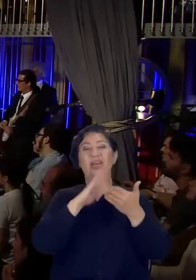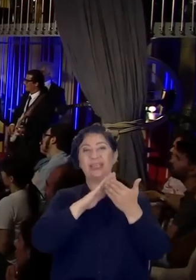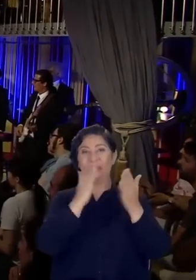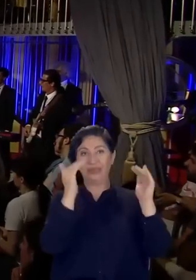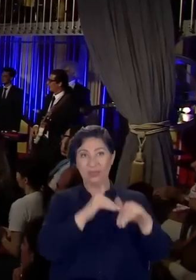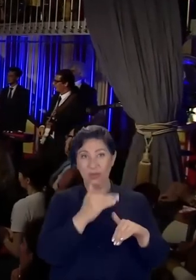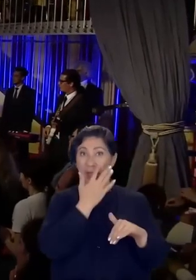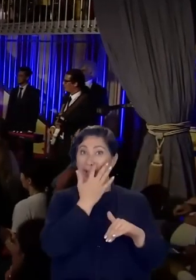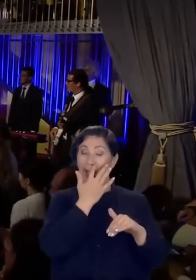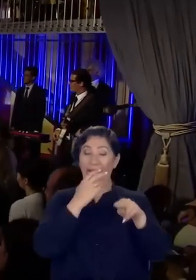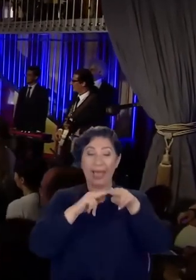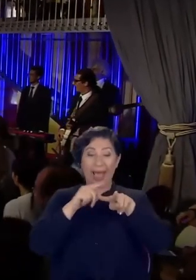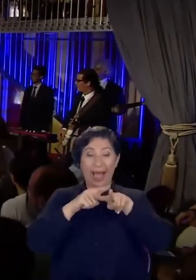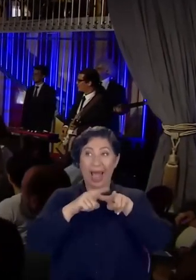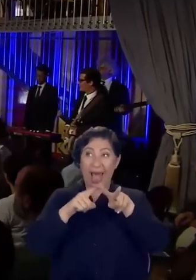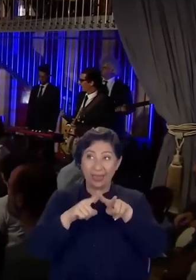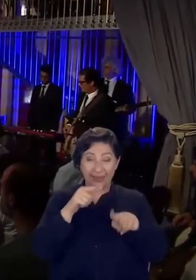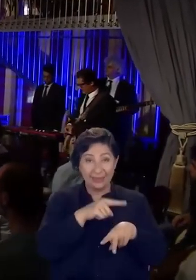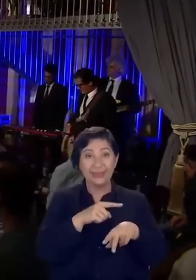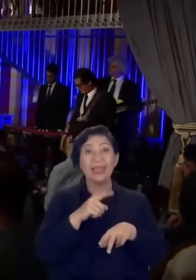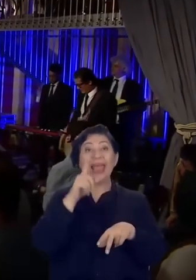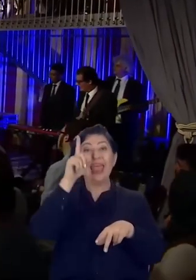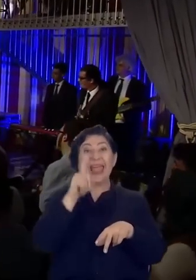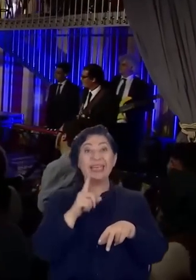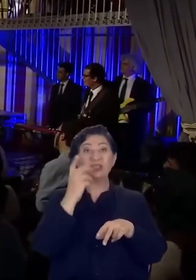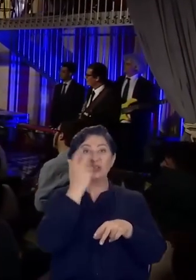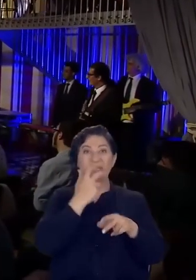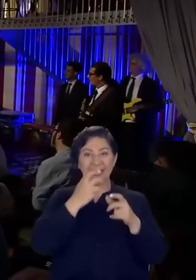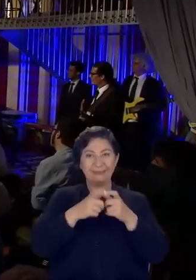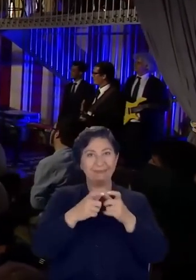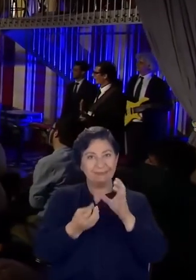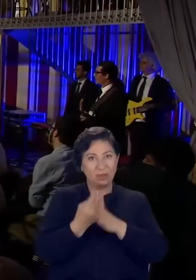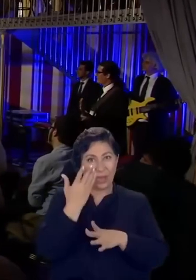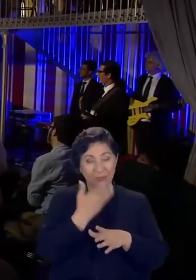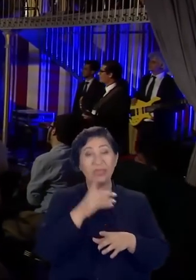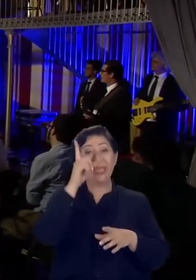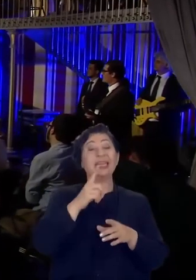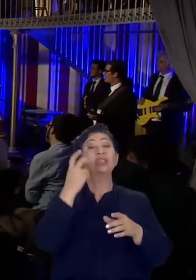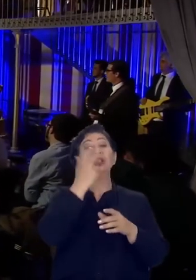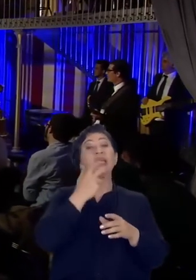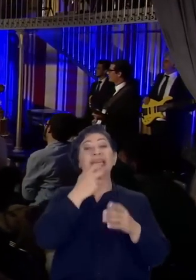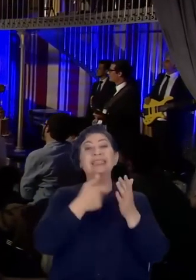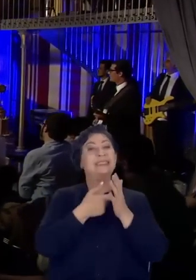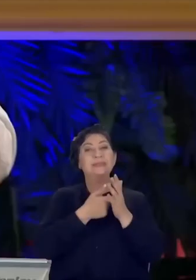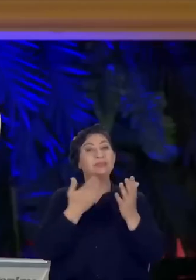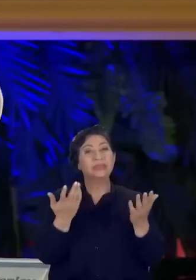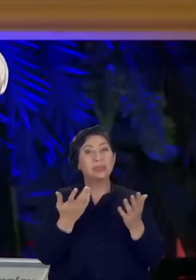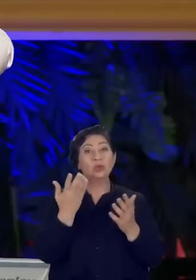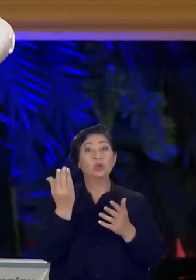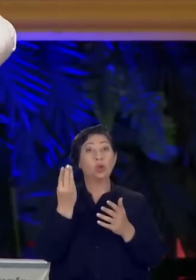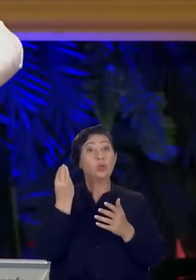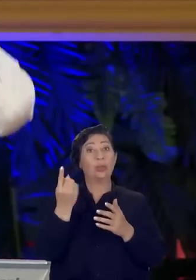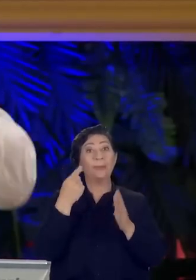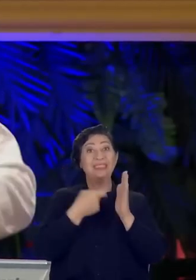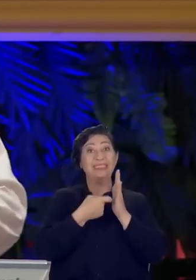arkadaşımız gelecek. Kaan Orkun gelecek. İlk single'ını çıkarmış. İlk single'ının ismi çok